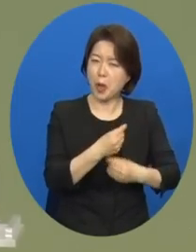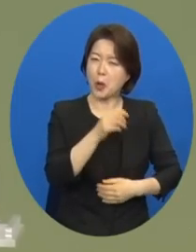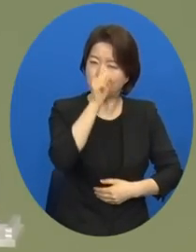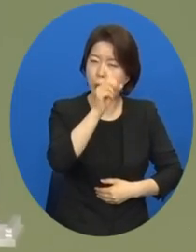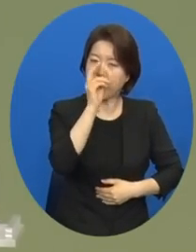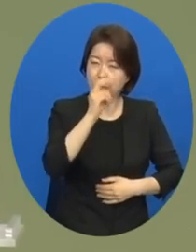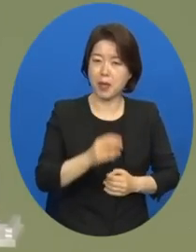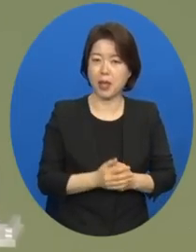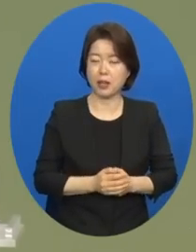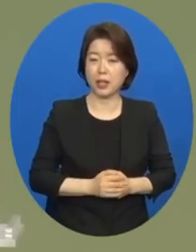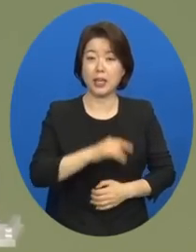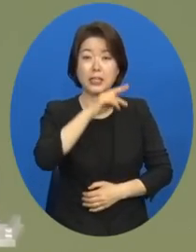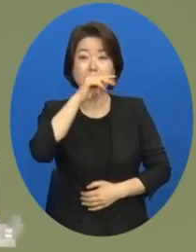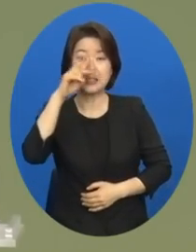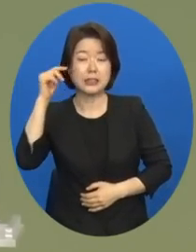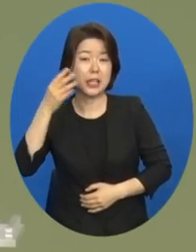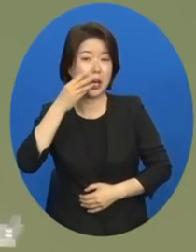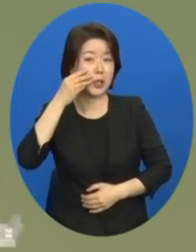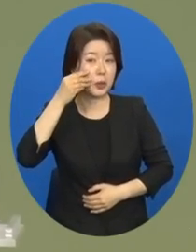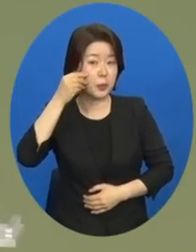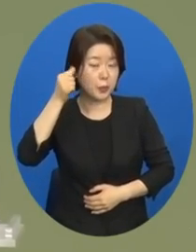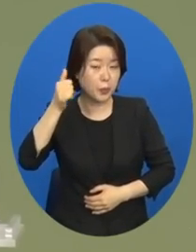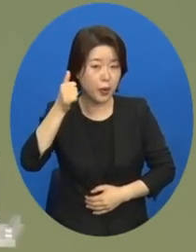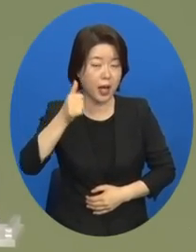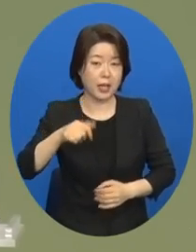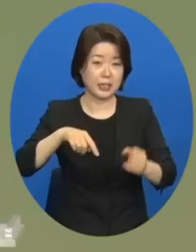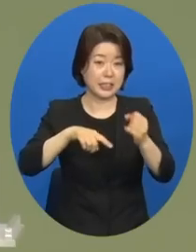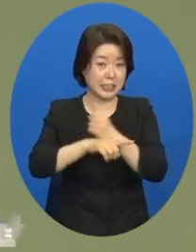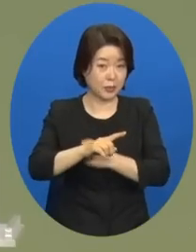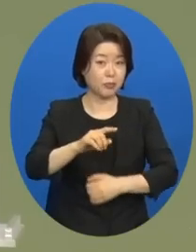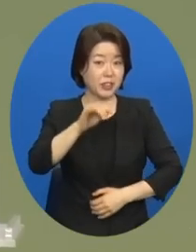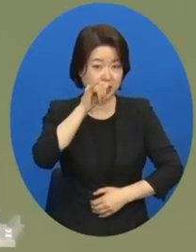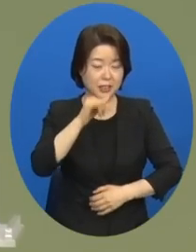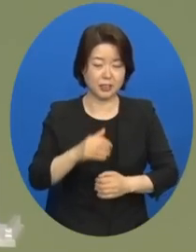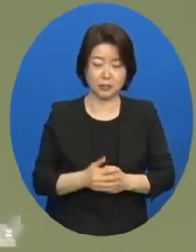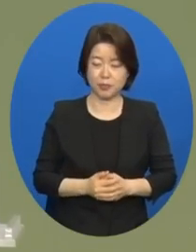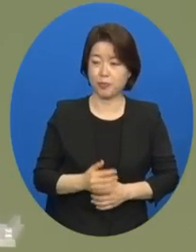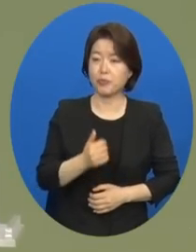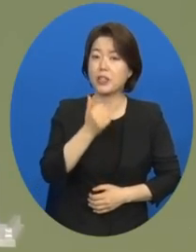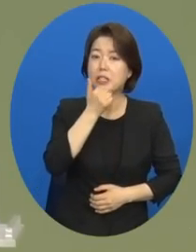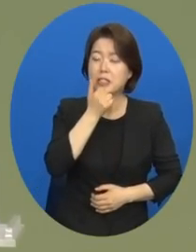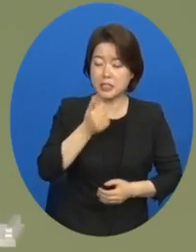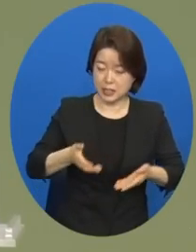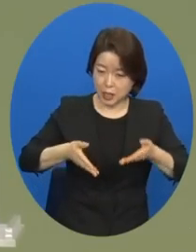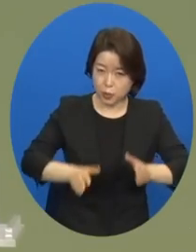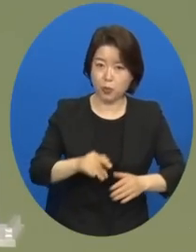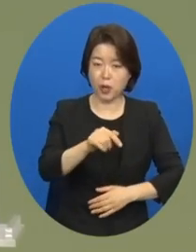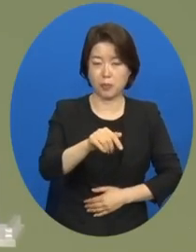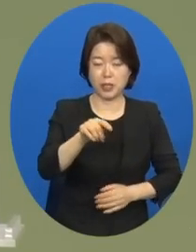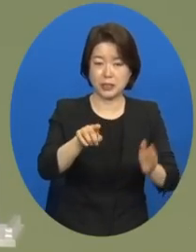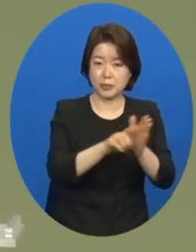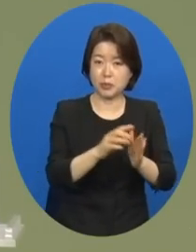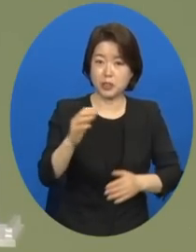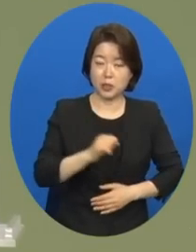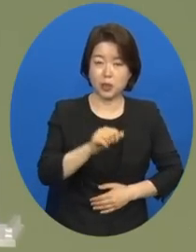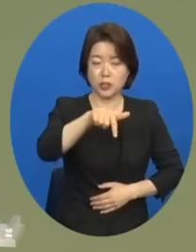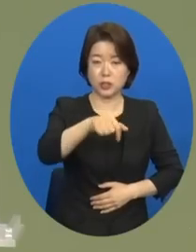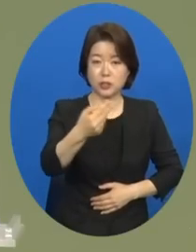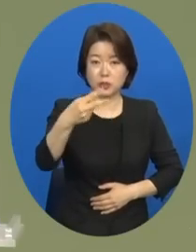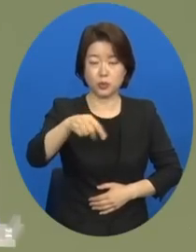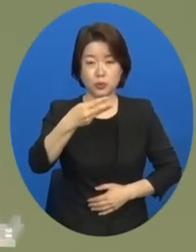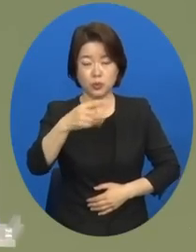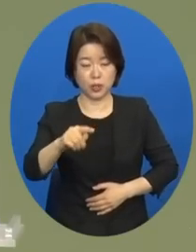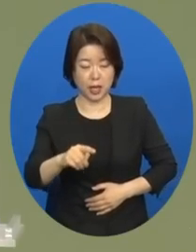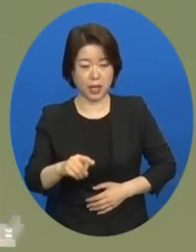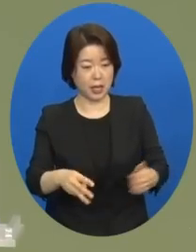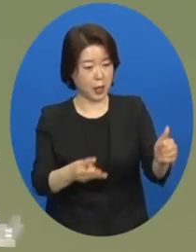구두라는 향기와 요양이라는 뜻을 가지고 있는데 저는 이삭을 낳은 후에도 그 믿음으로 그들아를 첩으로 드린